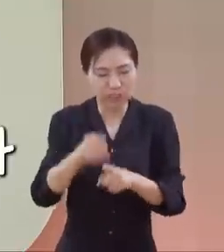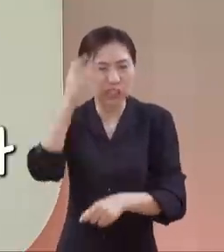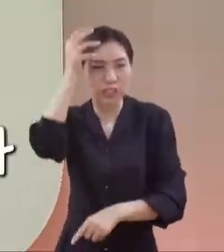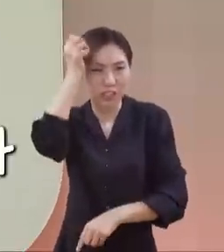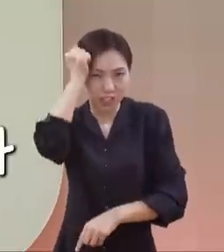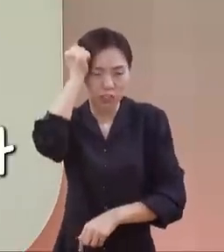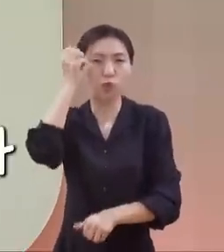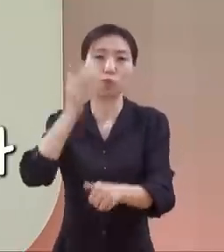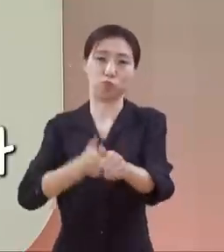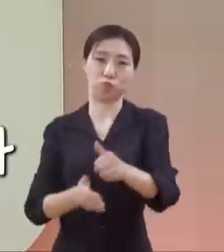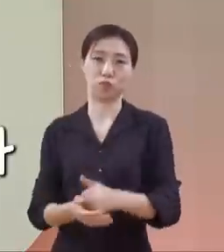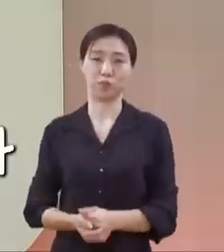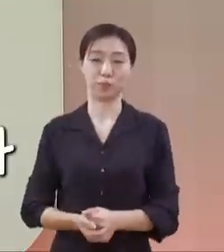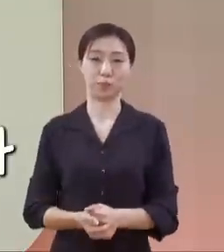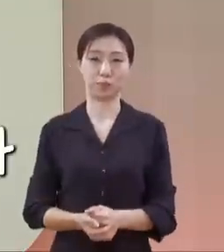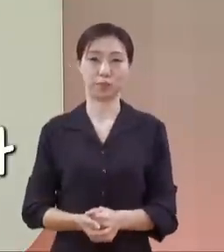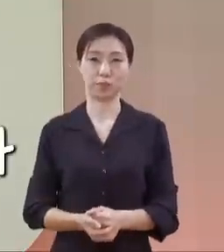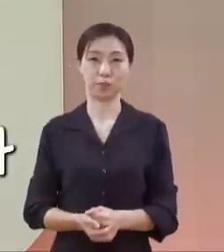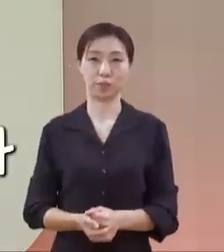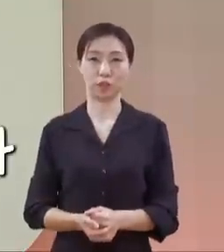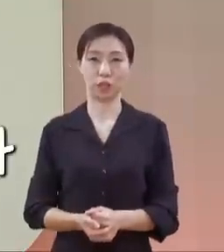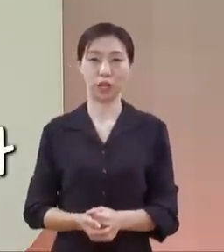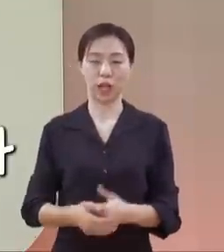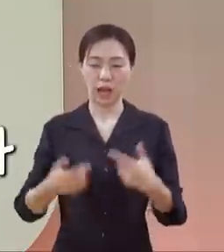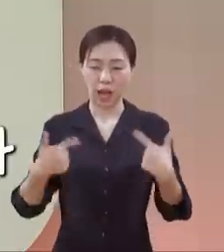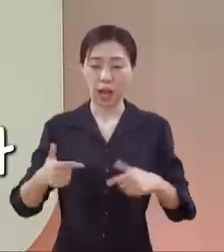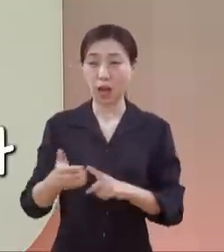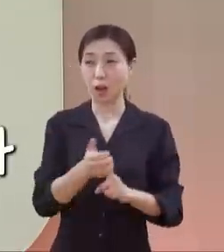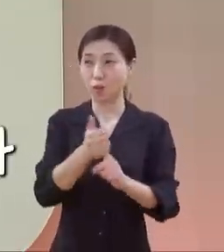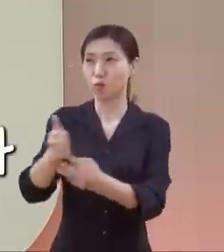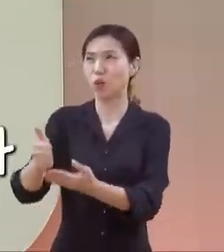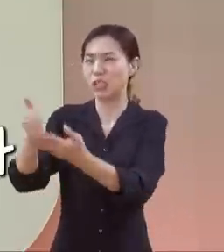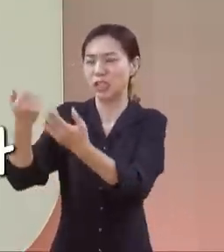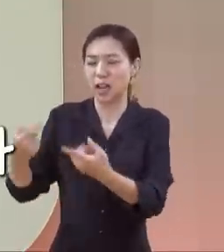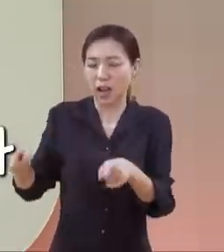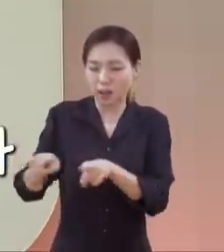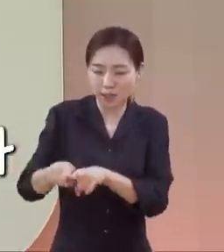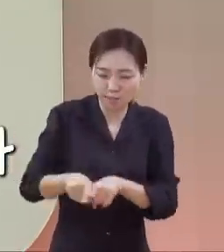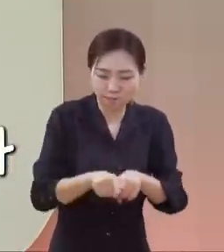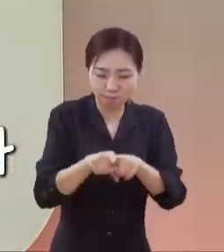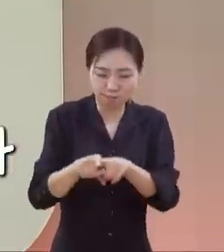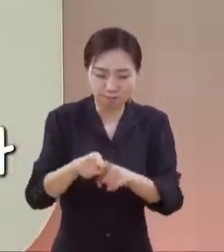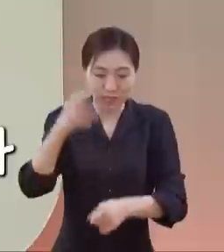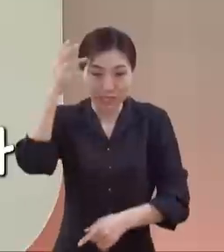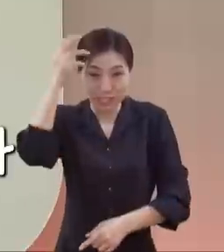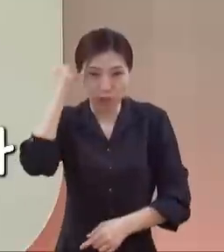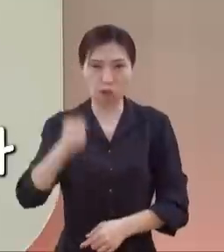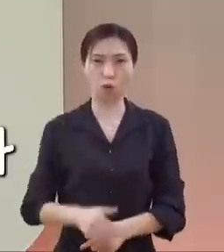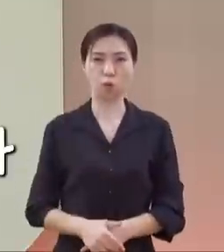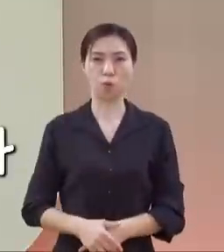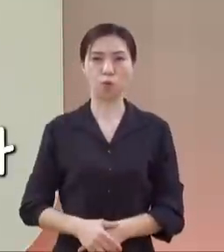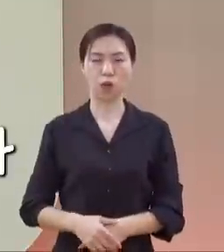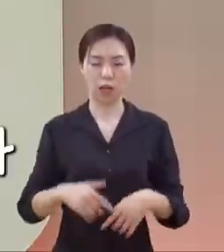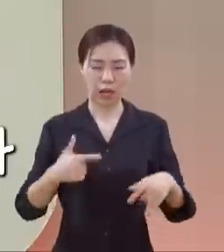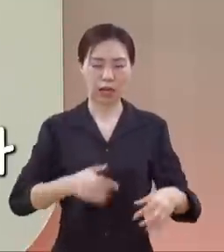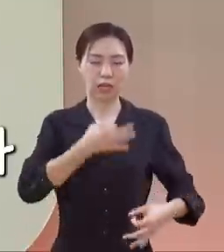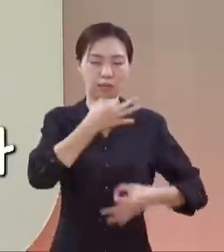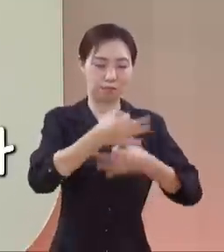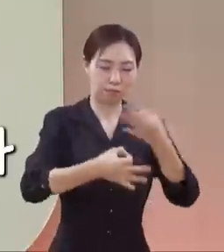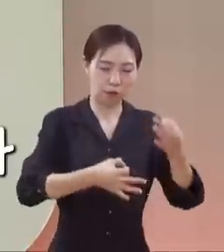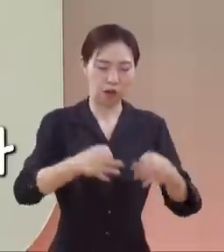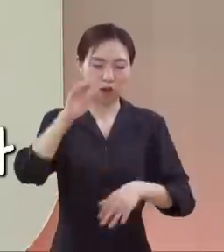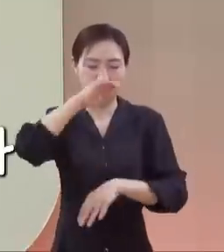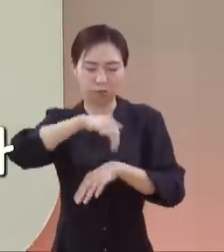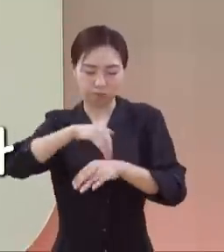항상 염불하고 기도하고 수행하고 복과 서너과 공덕을 닦아